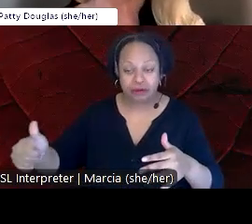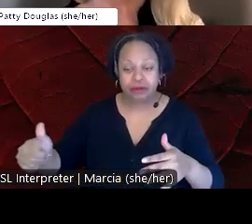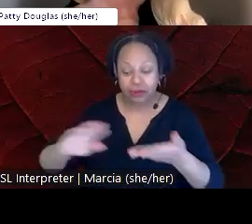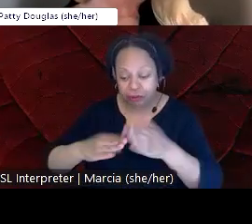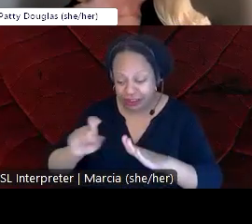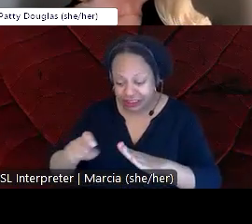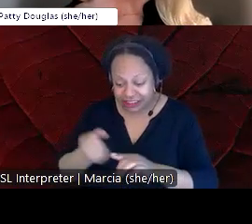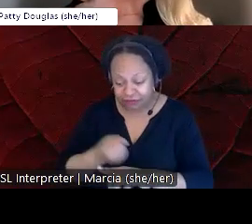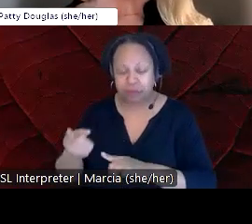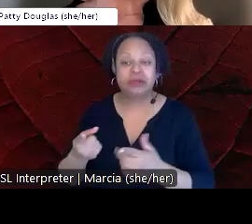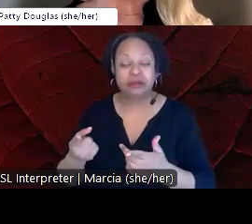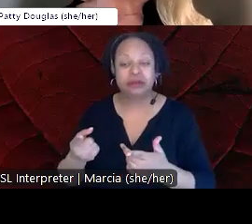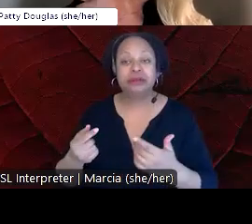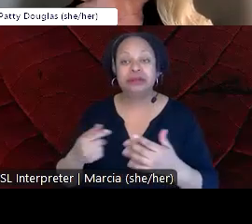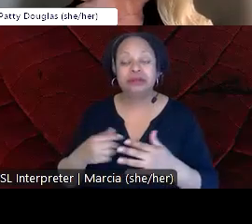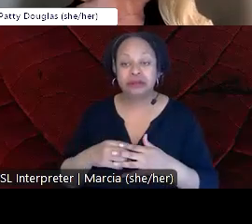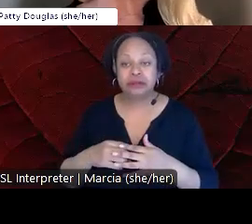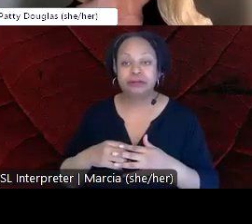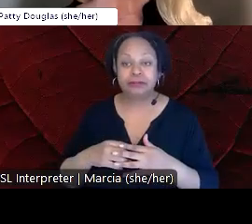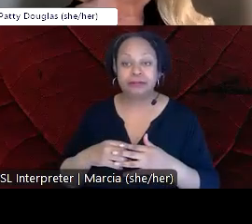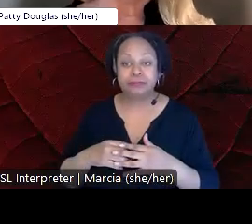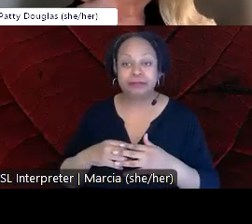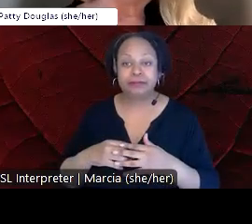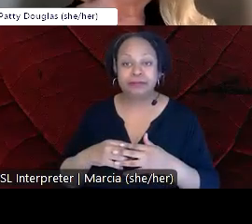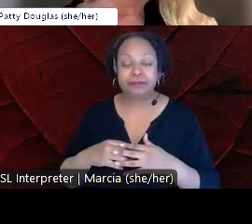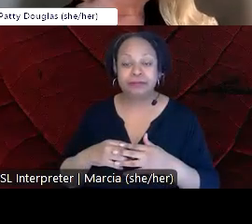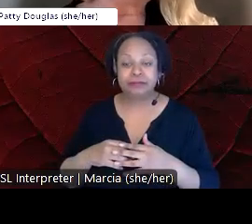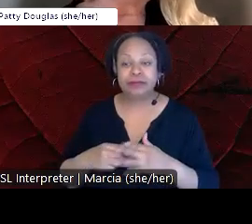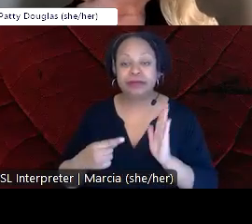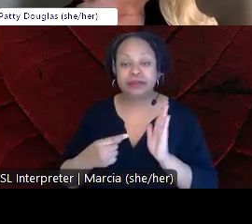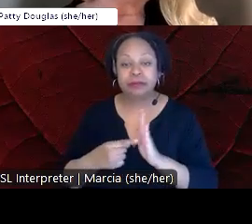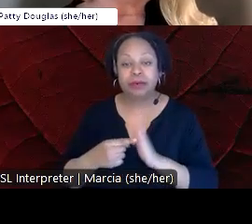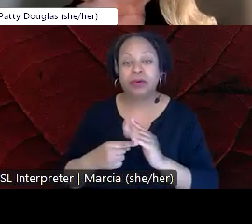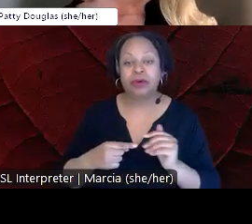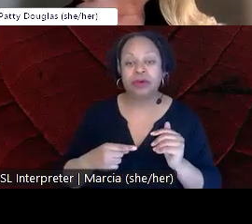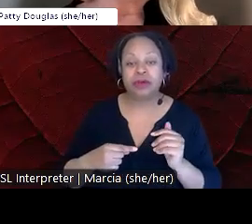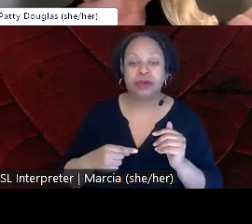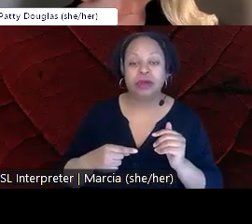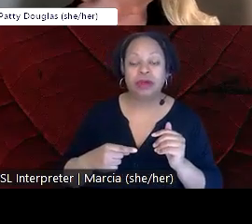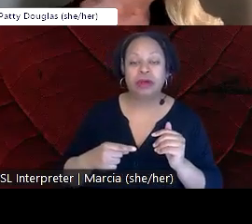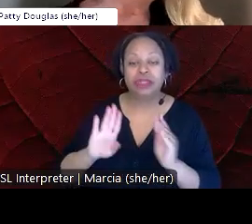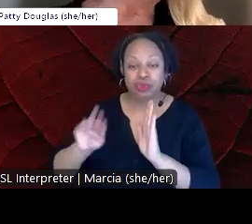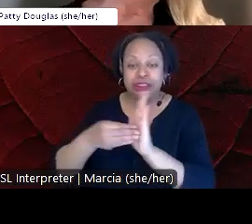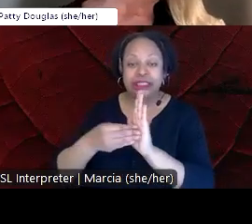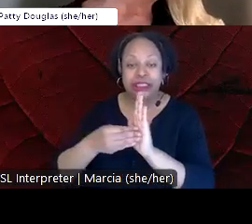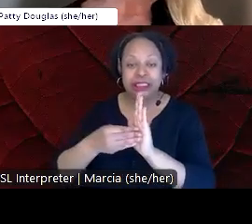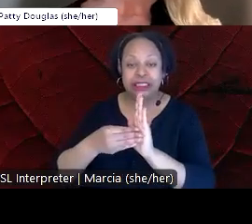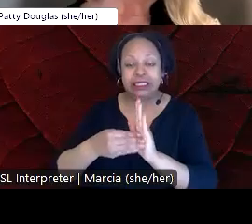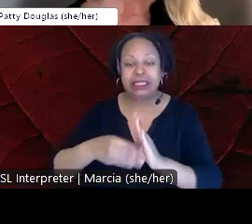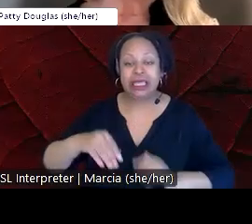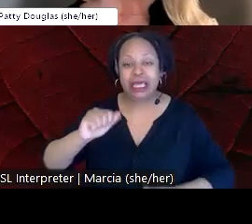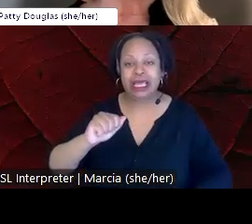personnes dont a besoin la communauté. Donc, un peu comme Te Aromani,